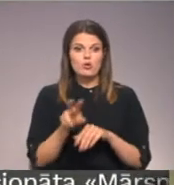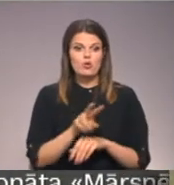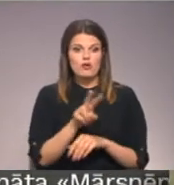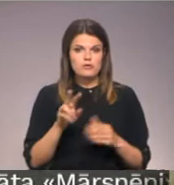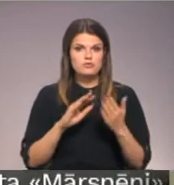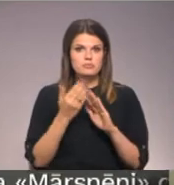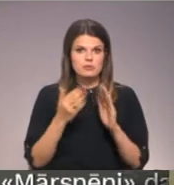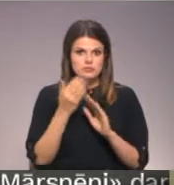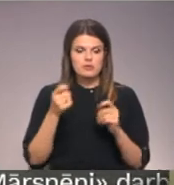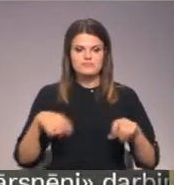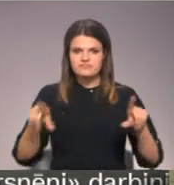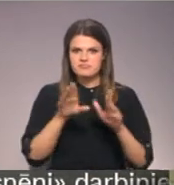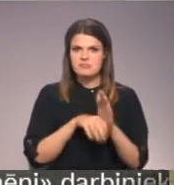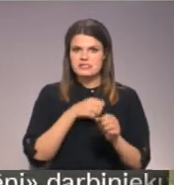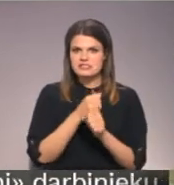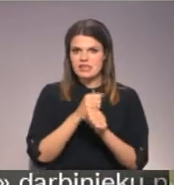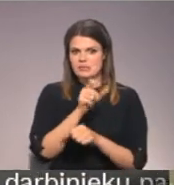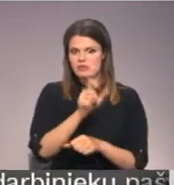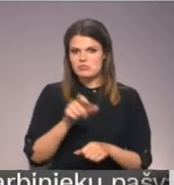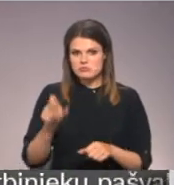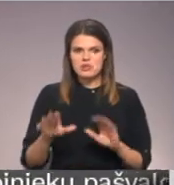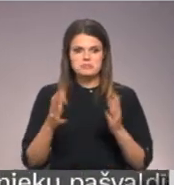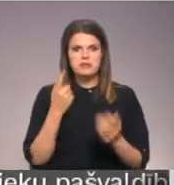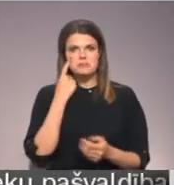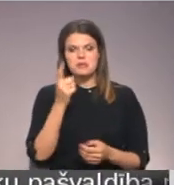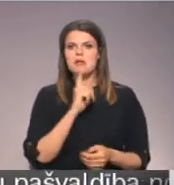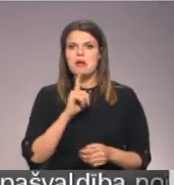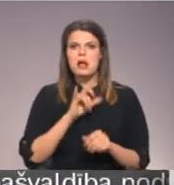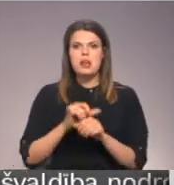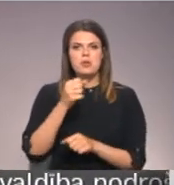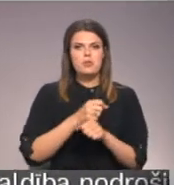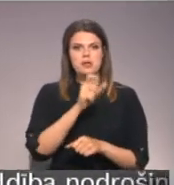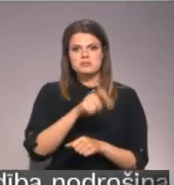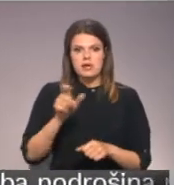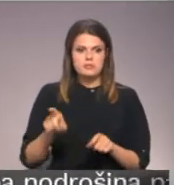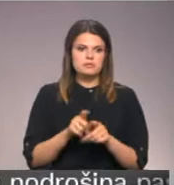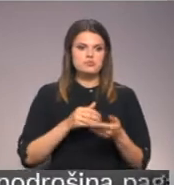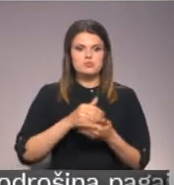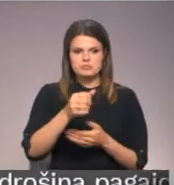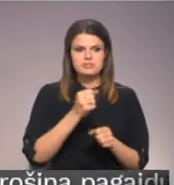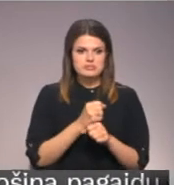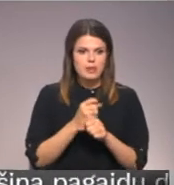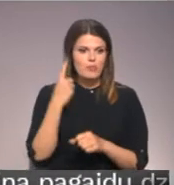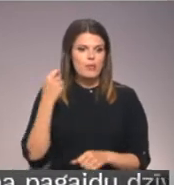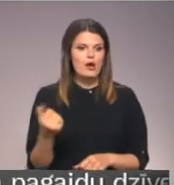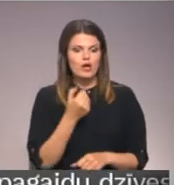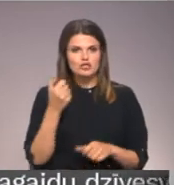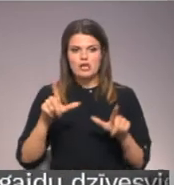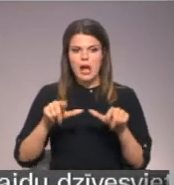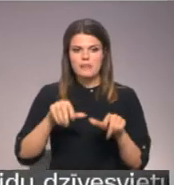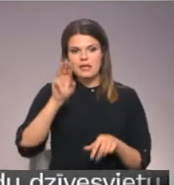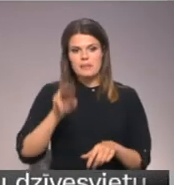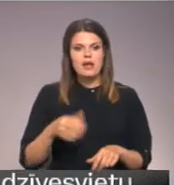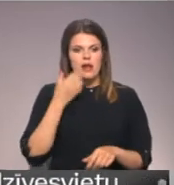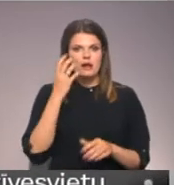pilsētā ir palielinājies bezdarbnieku skaits, to rindās nav novērota Liepājas lidostas darbinieki. Pagājušajā gadā, aprīļa mēnesī, kad lidoja